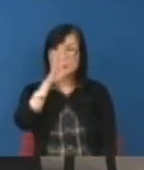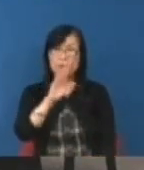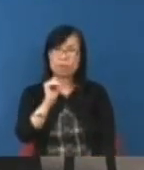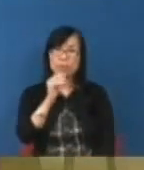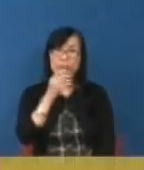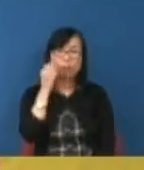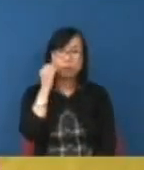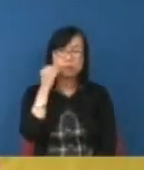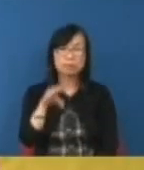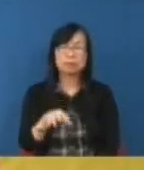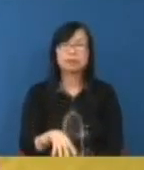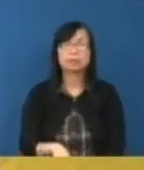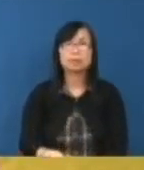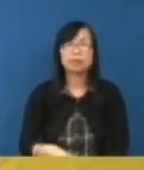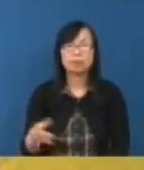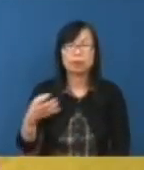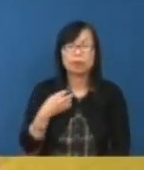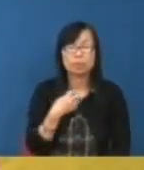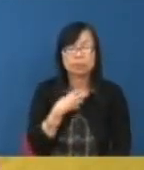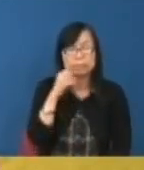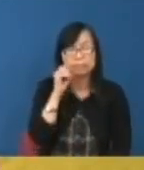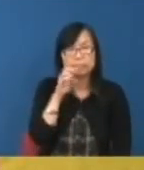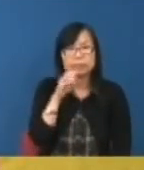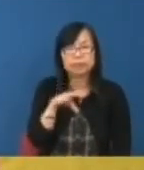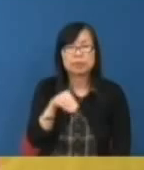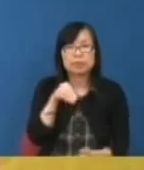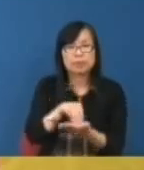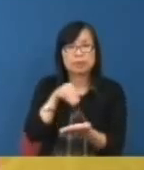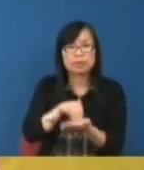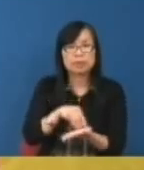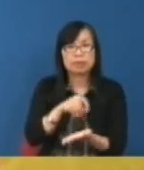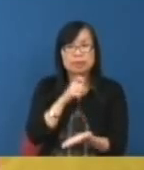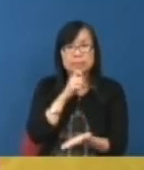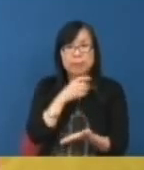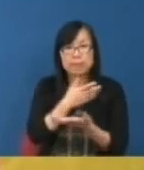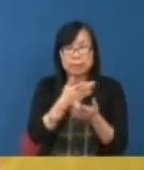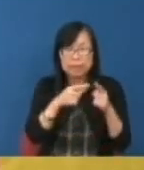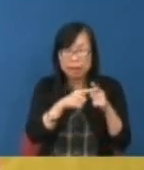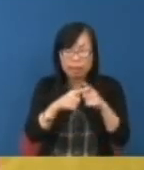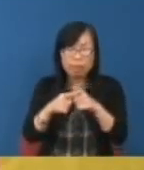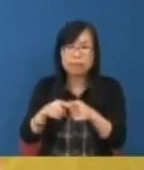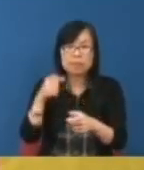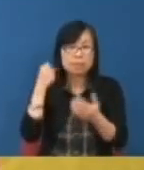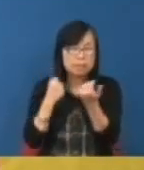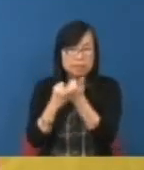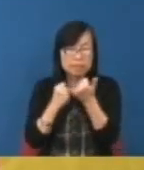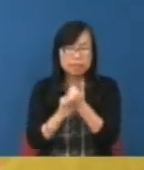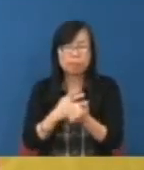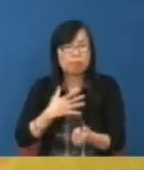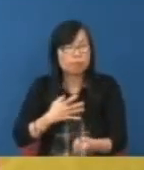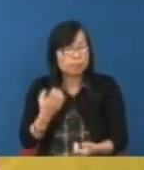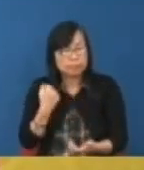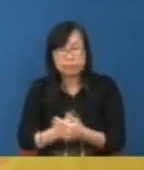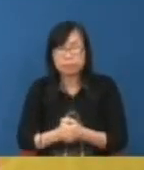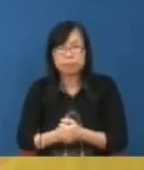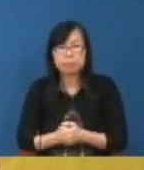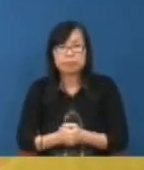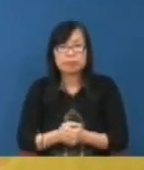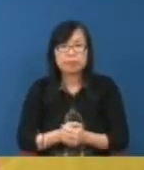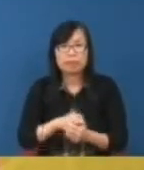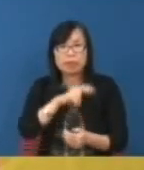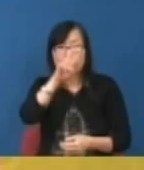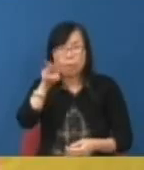帶頭講啲嘢，原因就係佢覺得啊，依説話一定有市民支持。咁但好可惜一樣嘢就係話，其實喺成